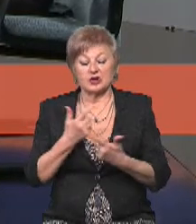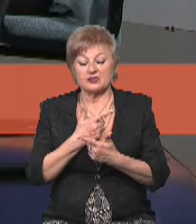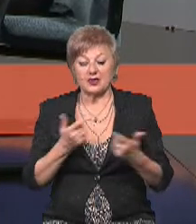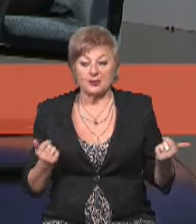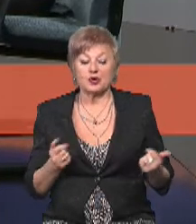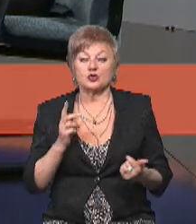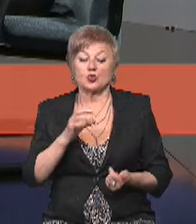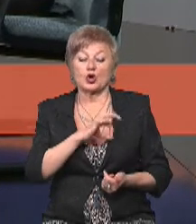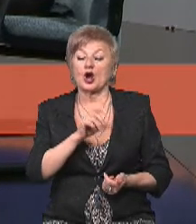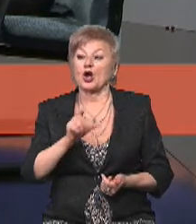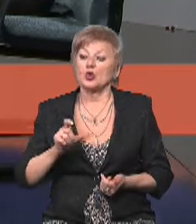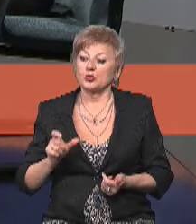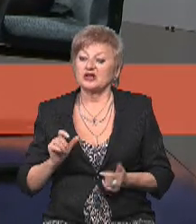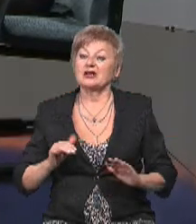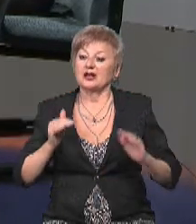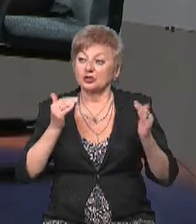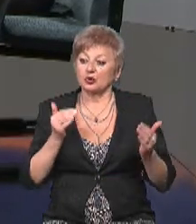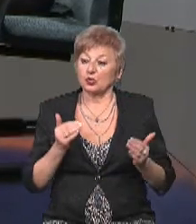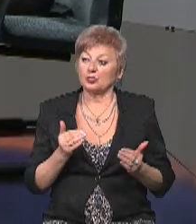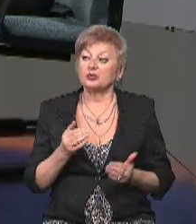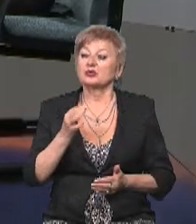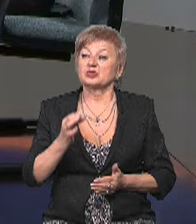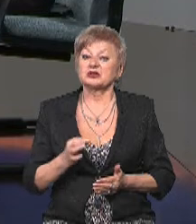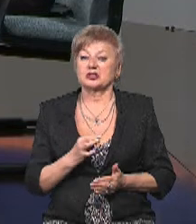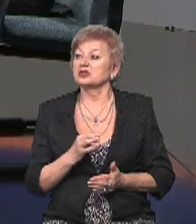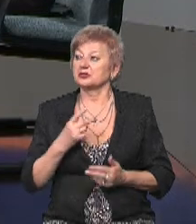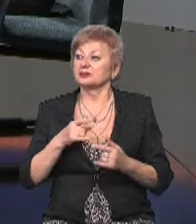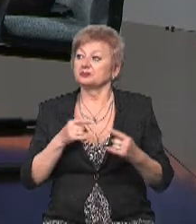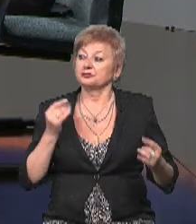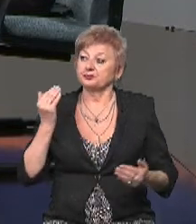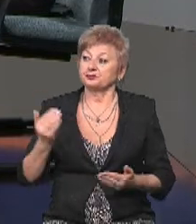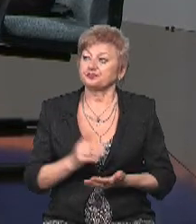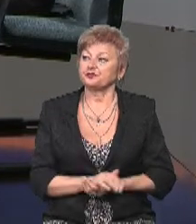побутових споживачів за категорією. Покажіть нам, будь ласка, інфографіку.